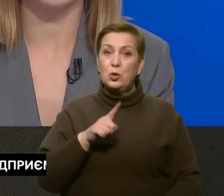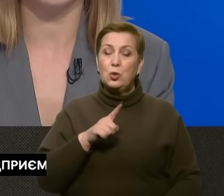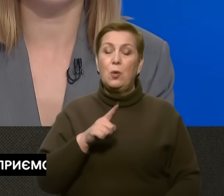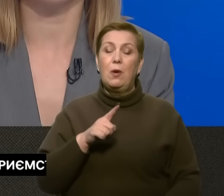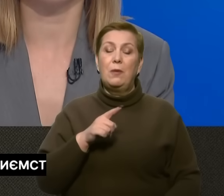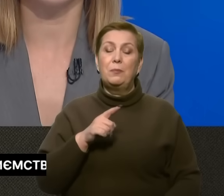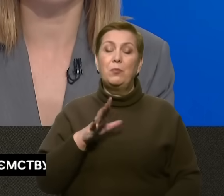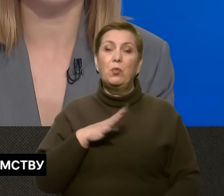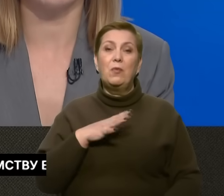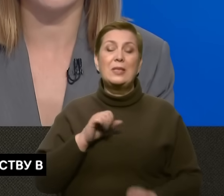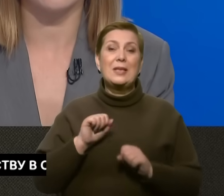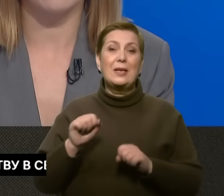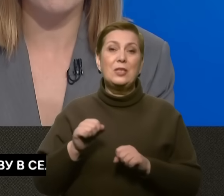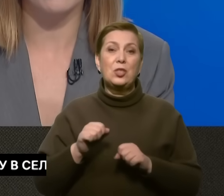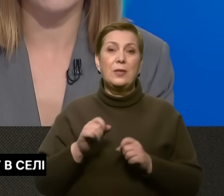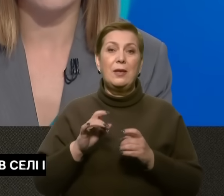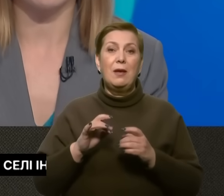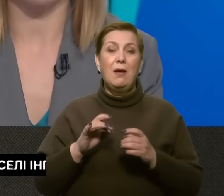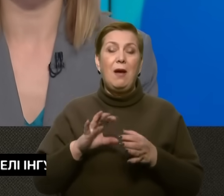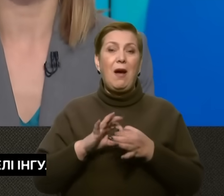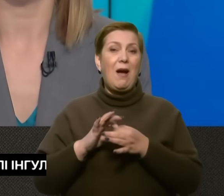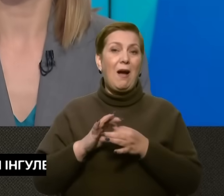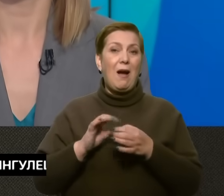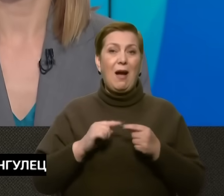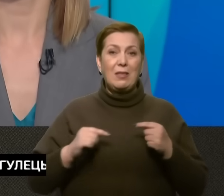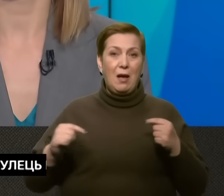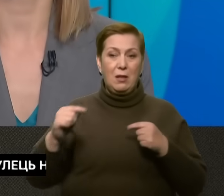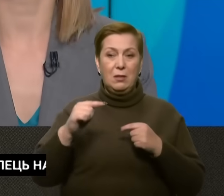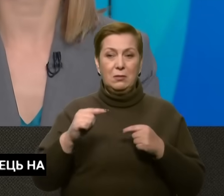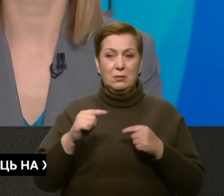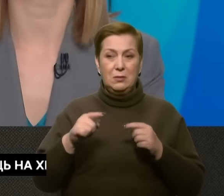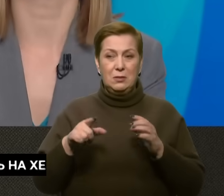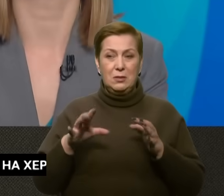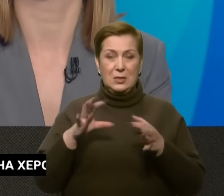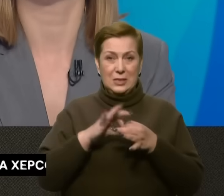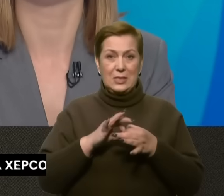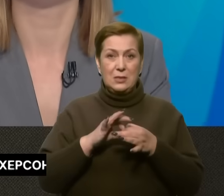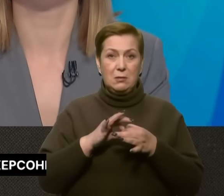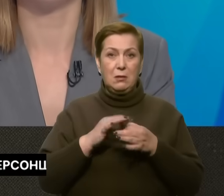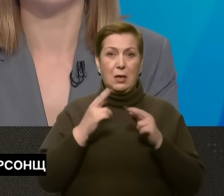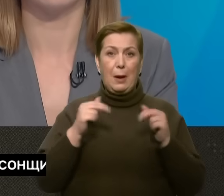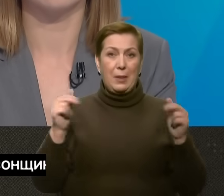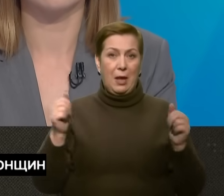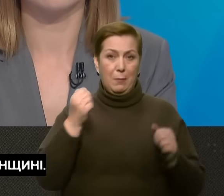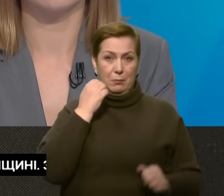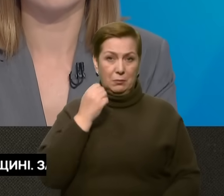Кремлем і за координування протиповітряної оборони усього півострова. Скажіть, чи підтверджується ця інформація?